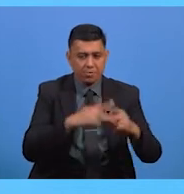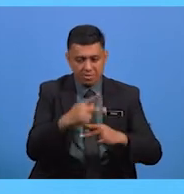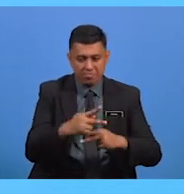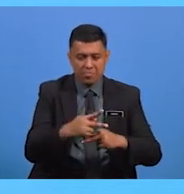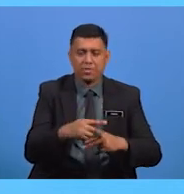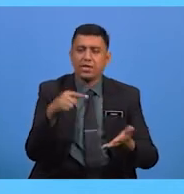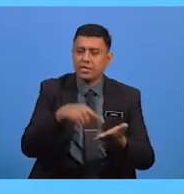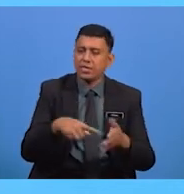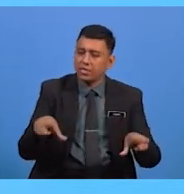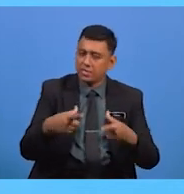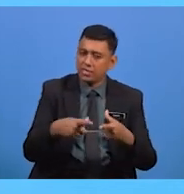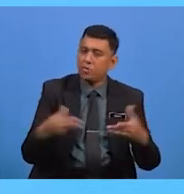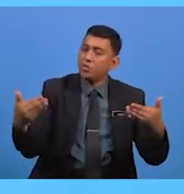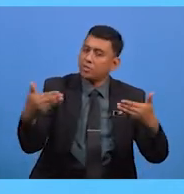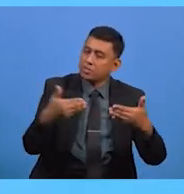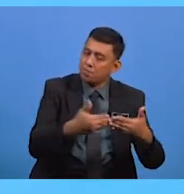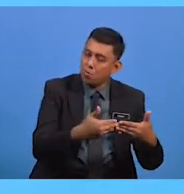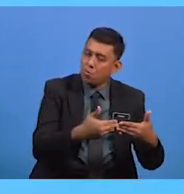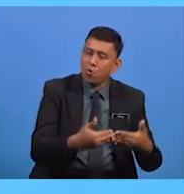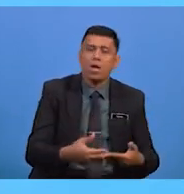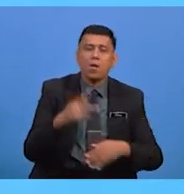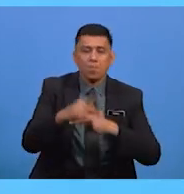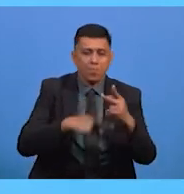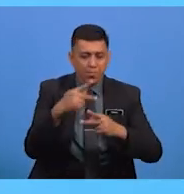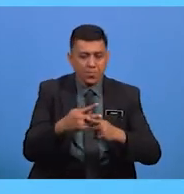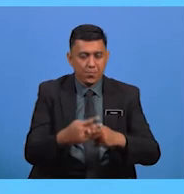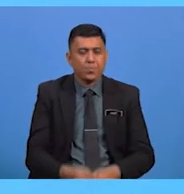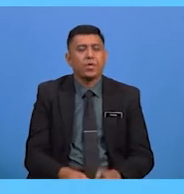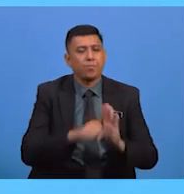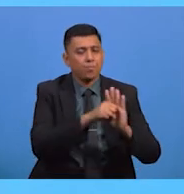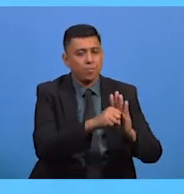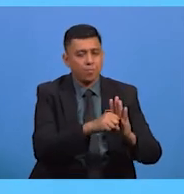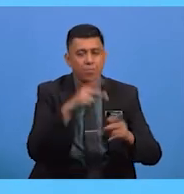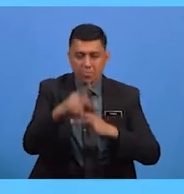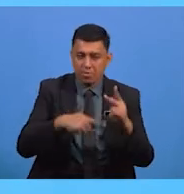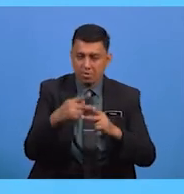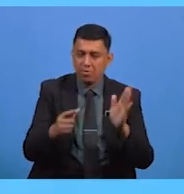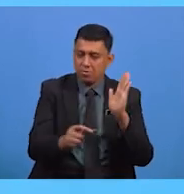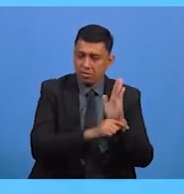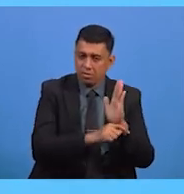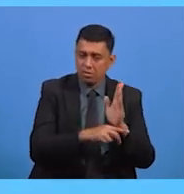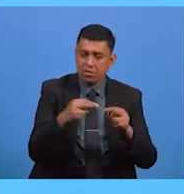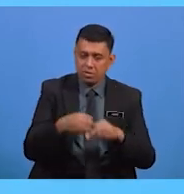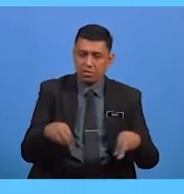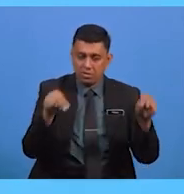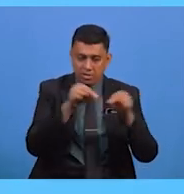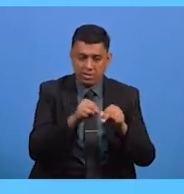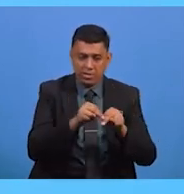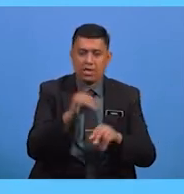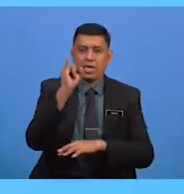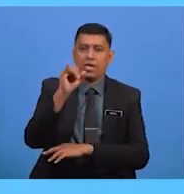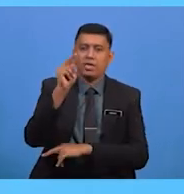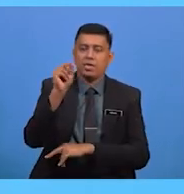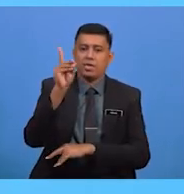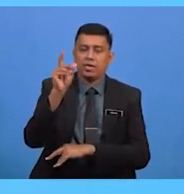swap dilakukan, sambungkan simbol proses swap ini kepada simbol proses yang menambah nilai indeks kepada